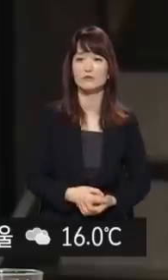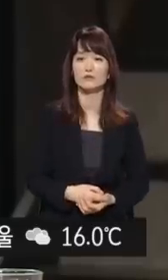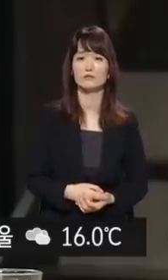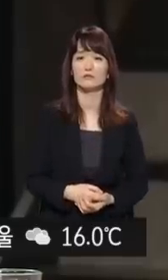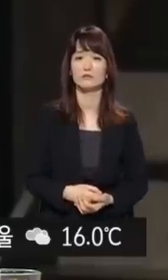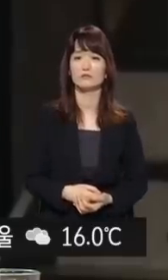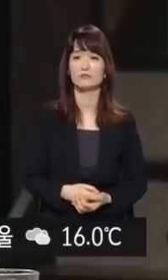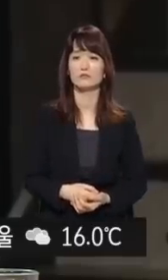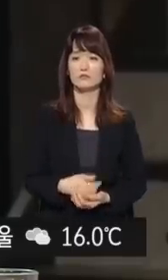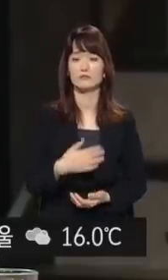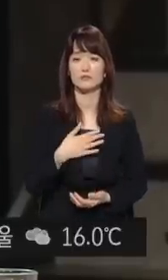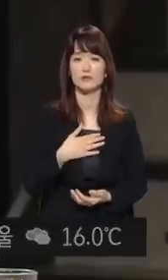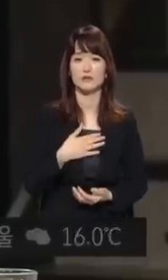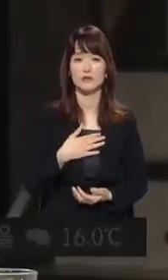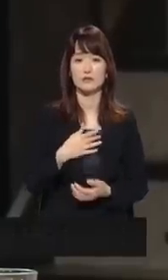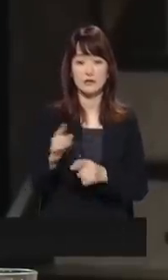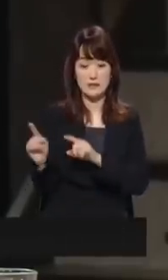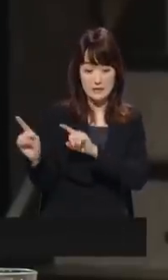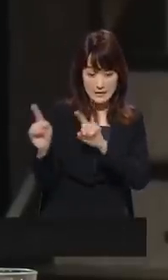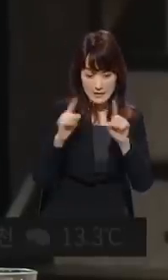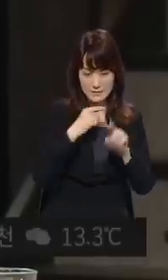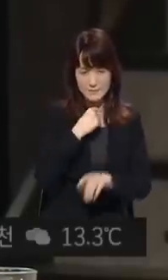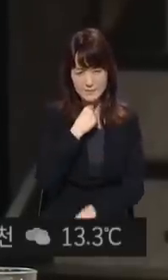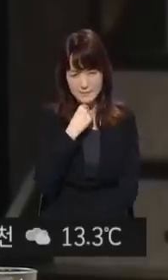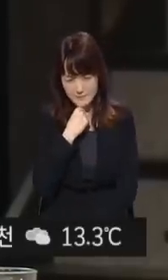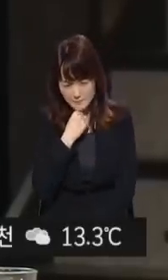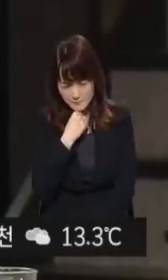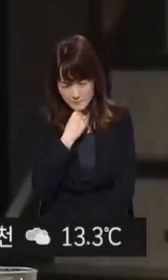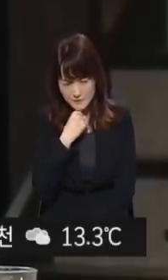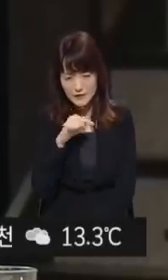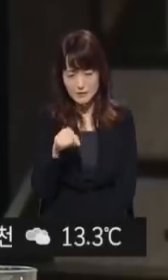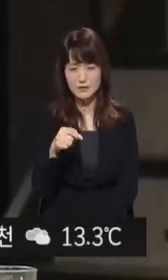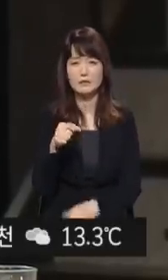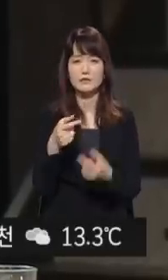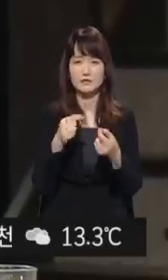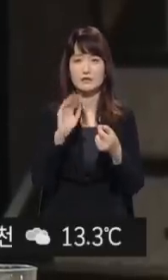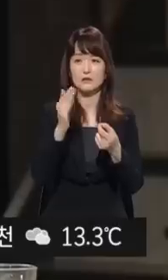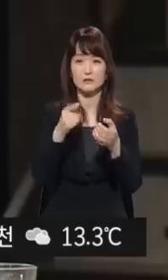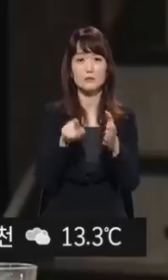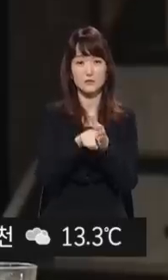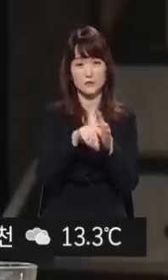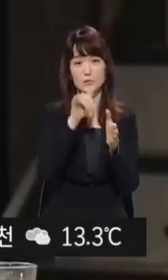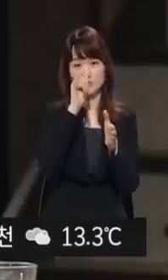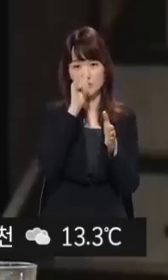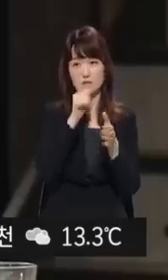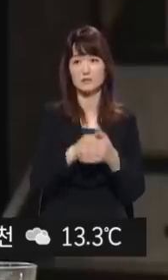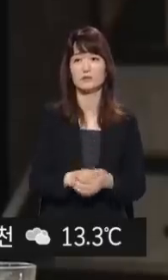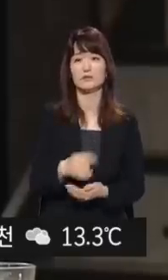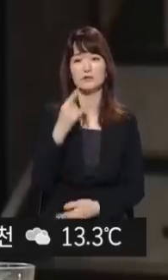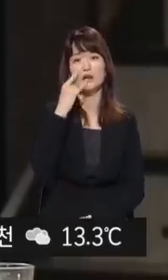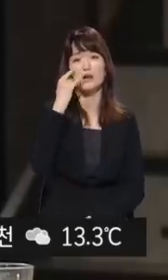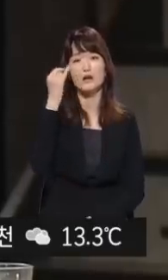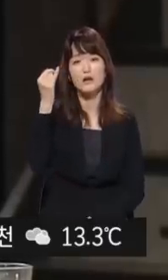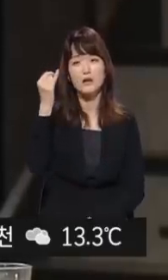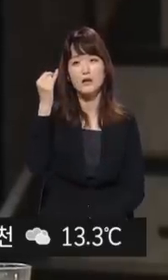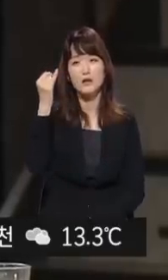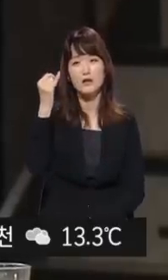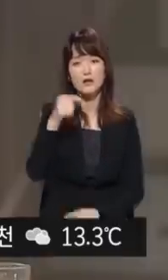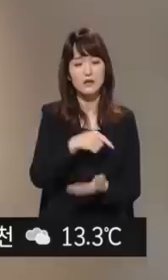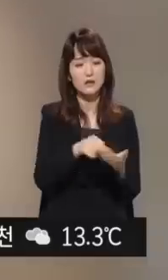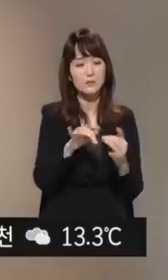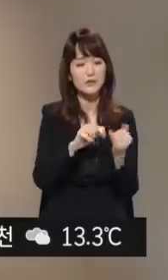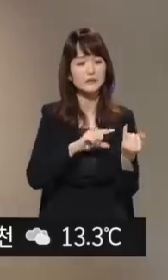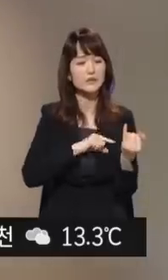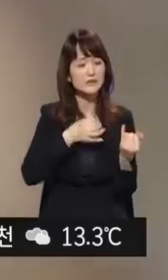저는 그 차를 하기를 반드시 희망하고 원하고 반드시 그렇게 될 거라고 저는 믿고 있지만 어머니께서 이제 피해자 잡고 이름을